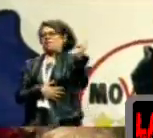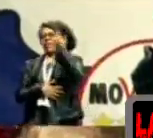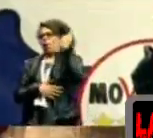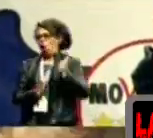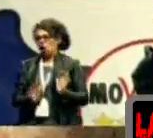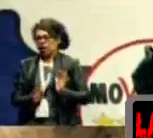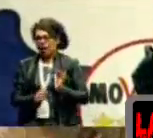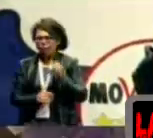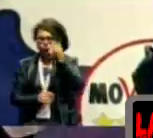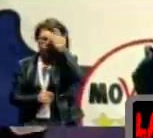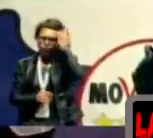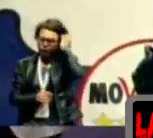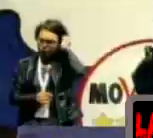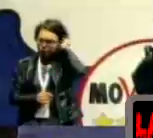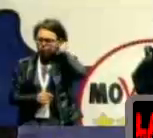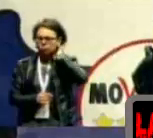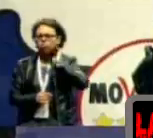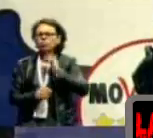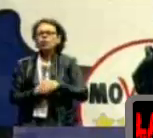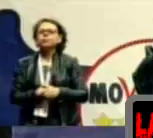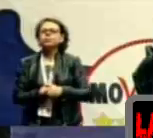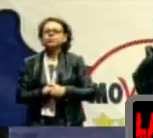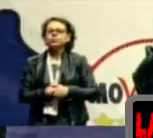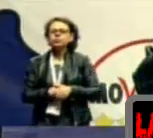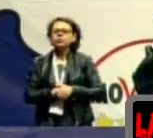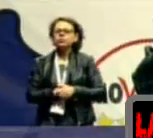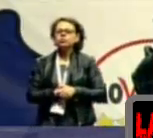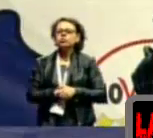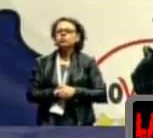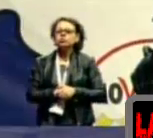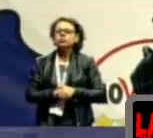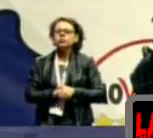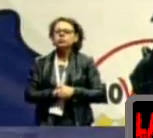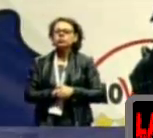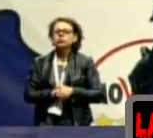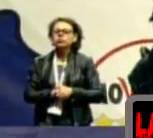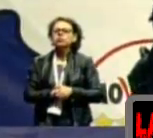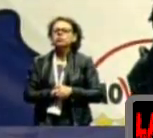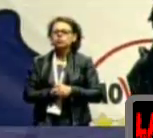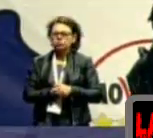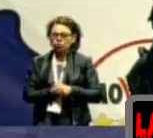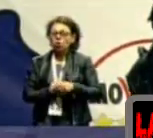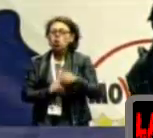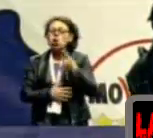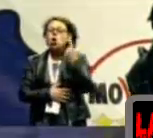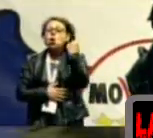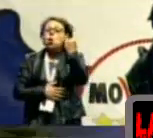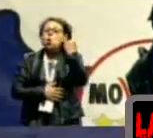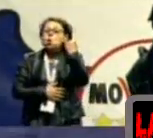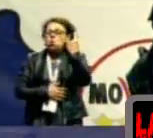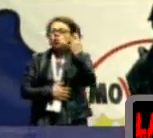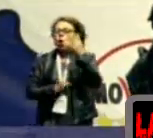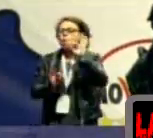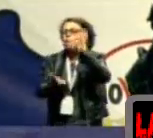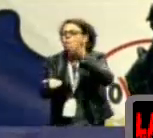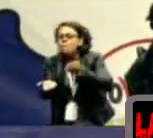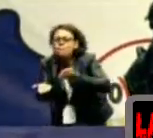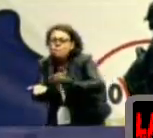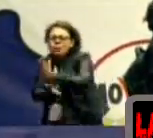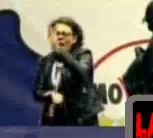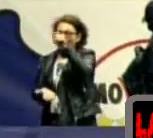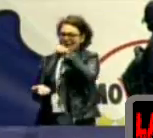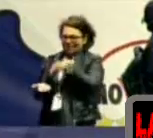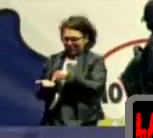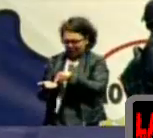D'altronde l'avevamo detto sarebbe passato uno solo di noi lì dentro e sarebbero cambiate tante cose